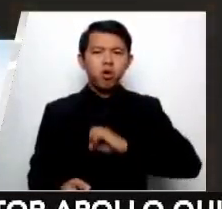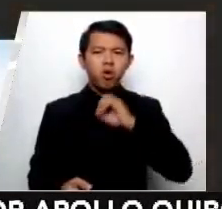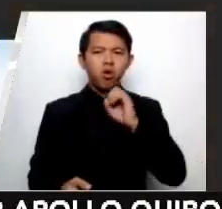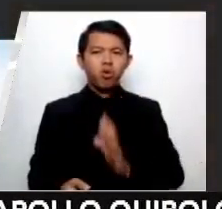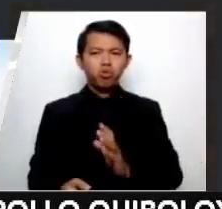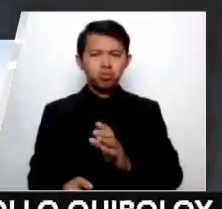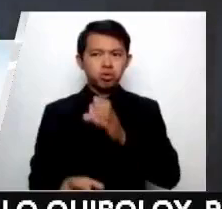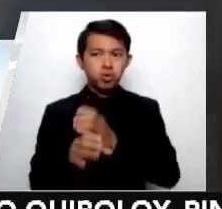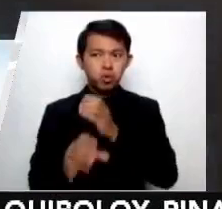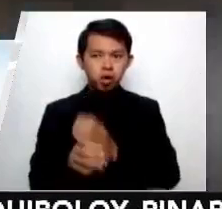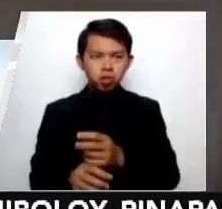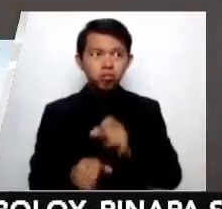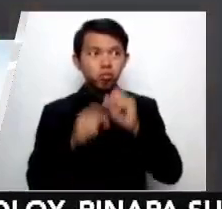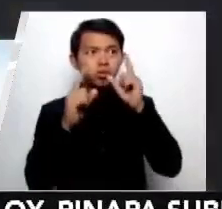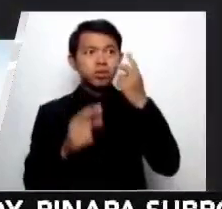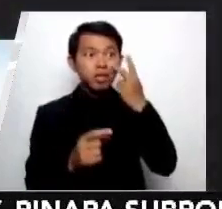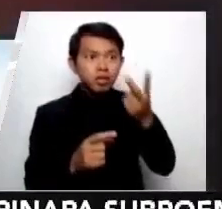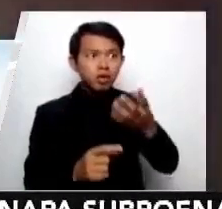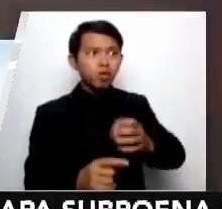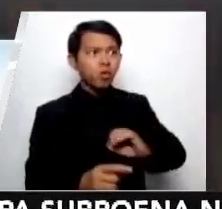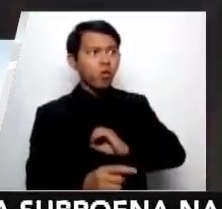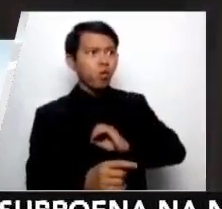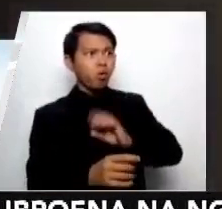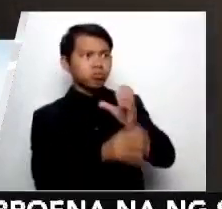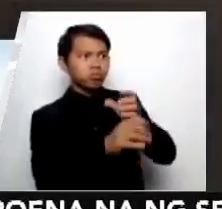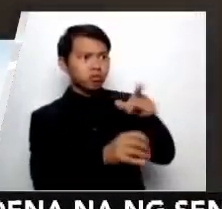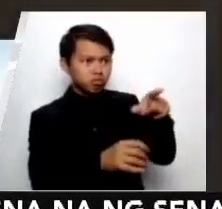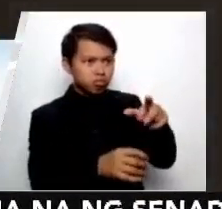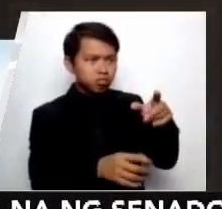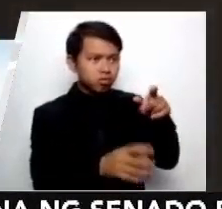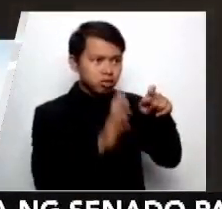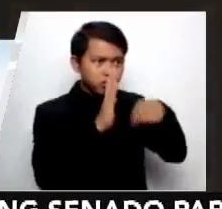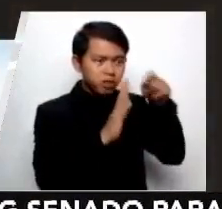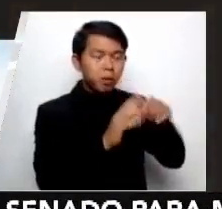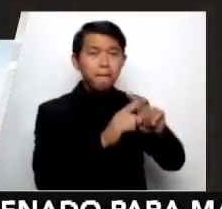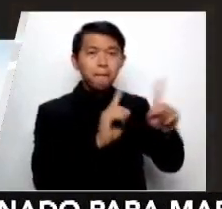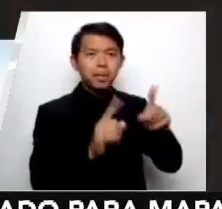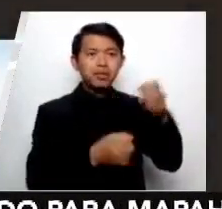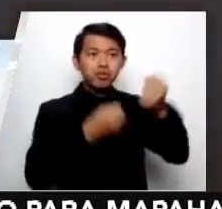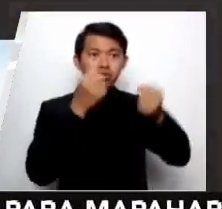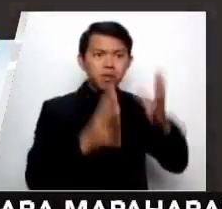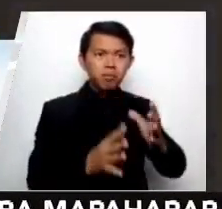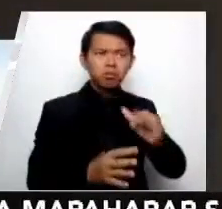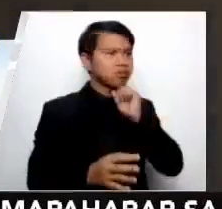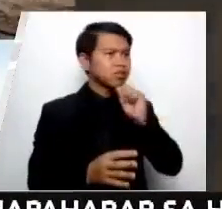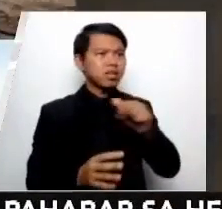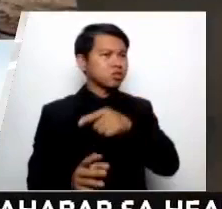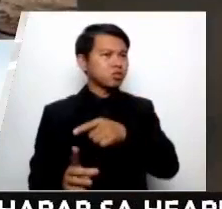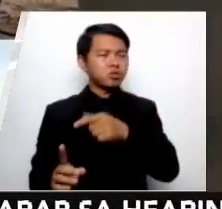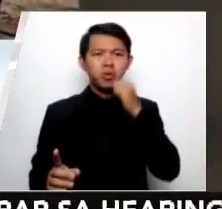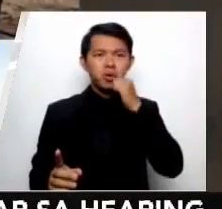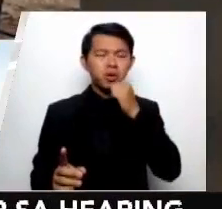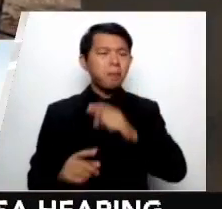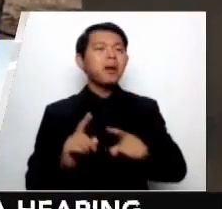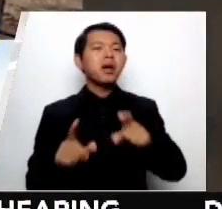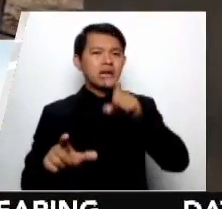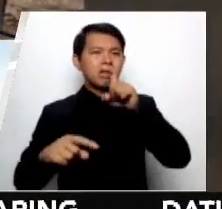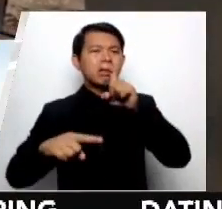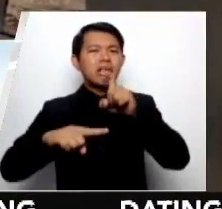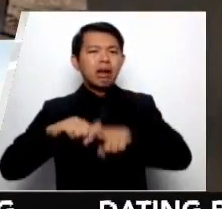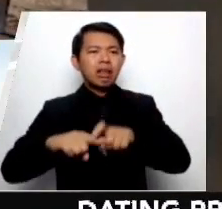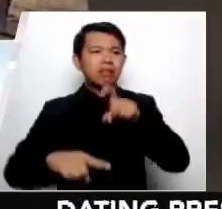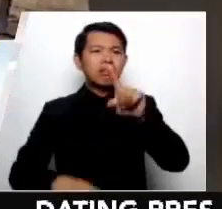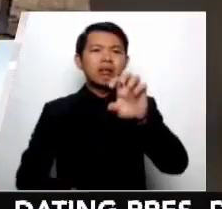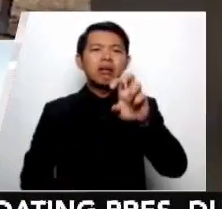social media. Pero paliwanag niya, hindi siya ang nagmamaneho sa video. Pinarentahan niya lang daw ito. Agad hinuli ng mga pulis